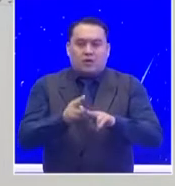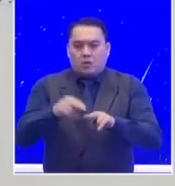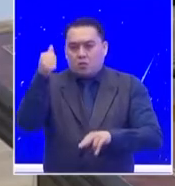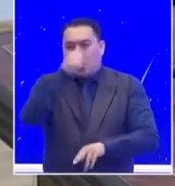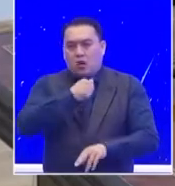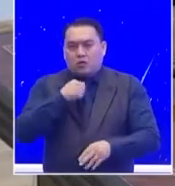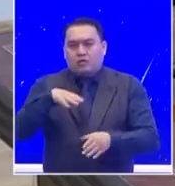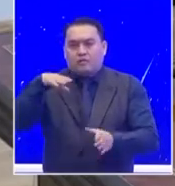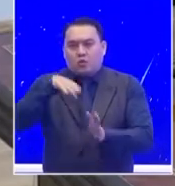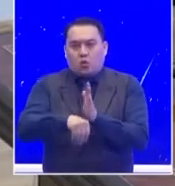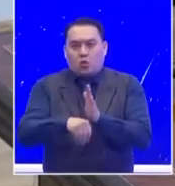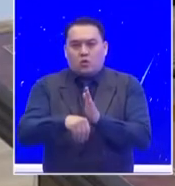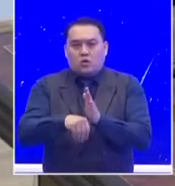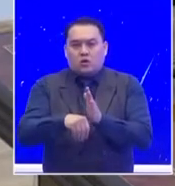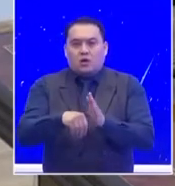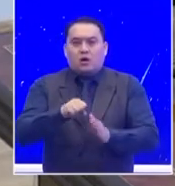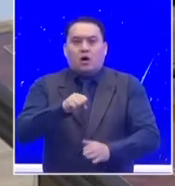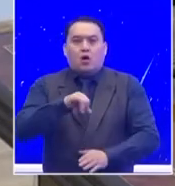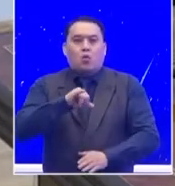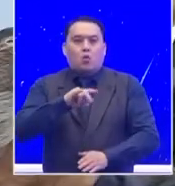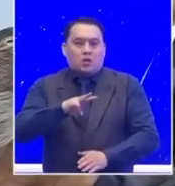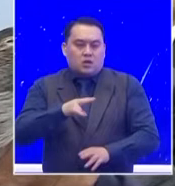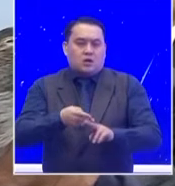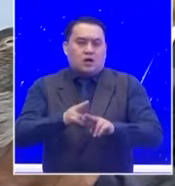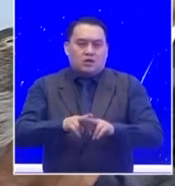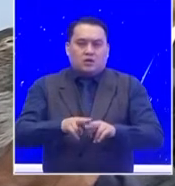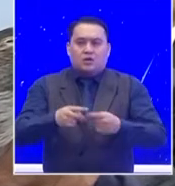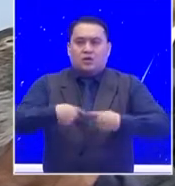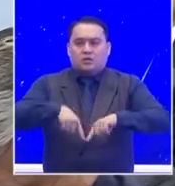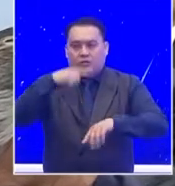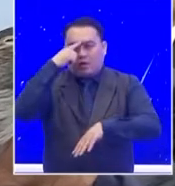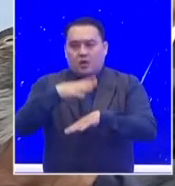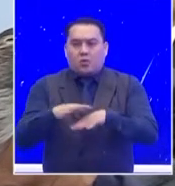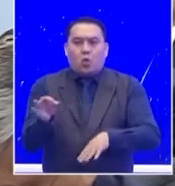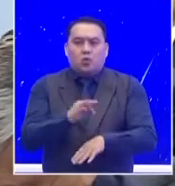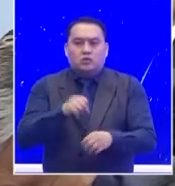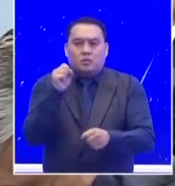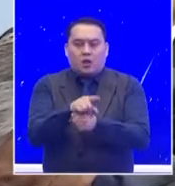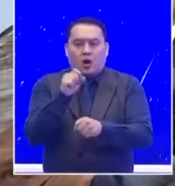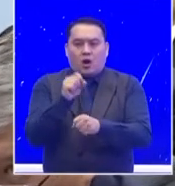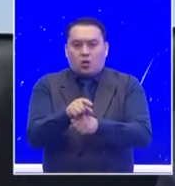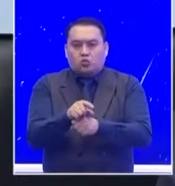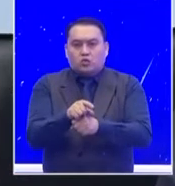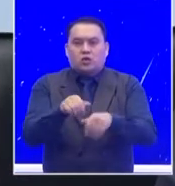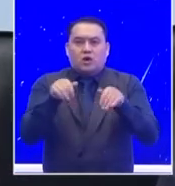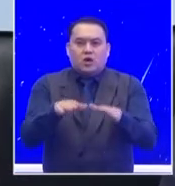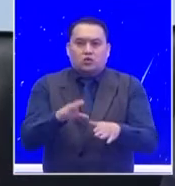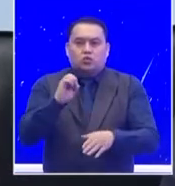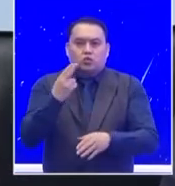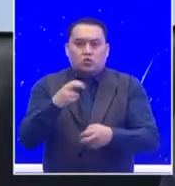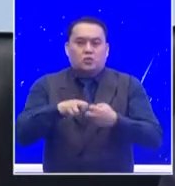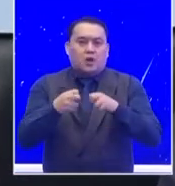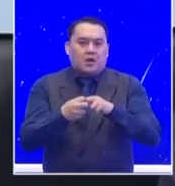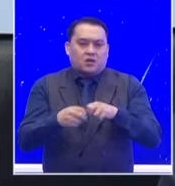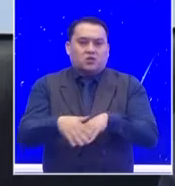году. Включить село Ащисай в программу «Аул Ельбесыгы», резюмировал Аман Дыкбаталов, давая поручение своим подчиненным по решению ряда социальных